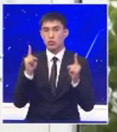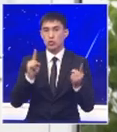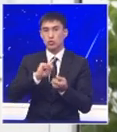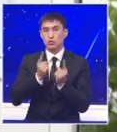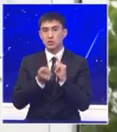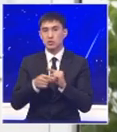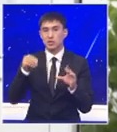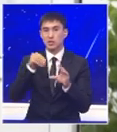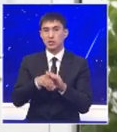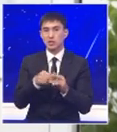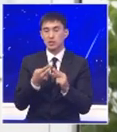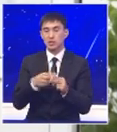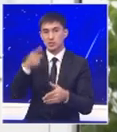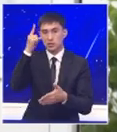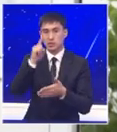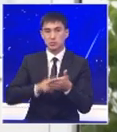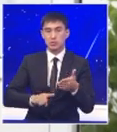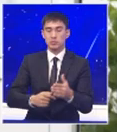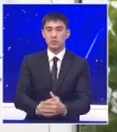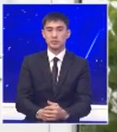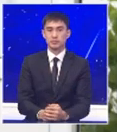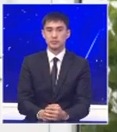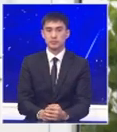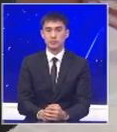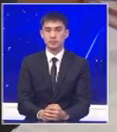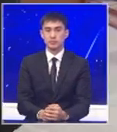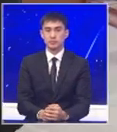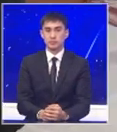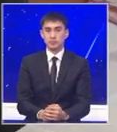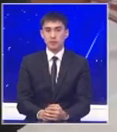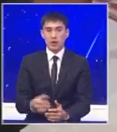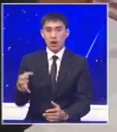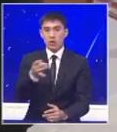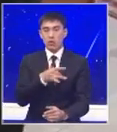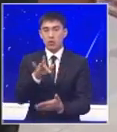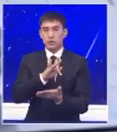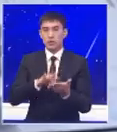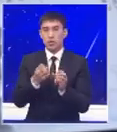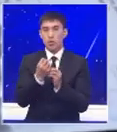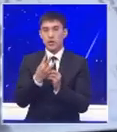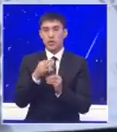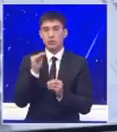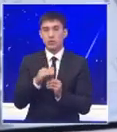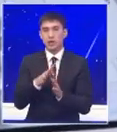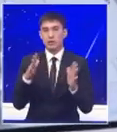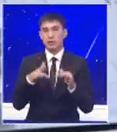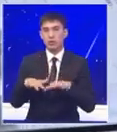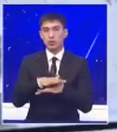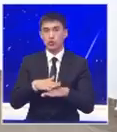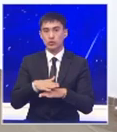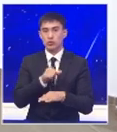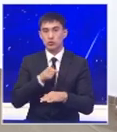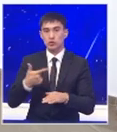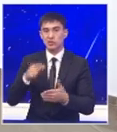үлкен өзгерістер енеді деген сенімдемін. Аудан орталығында 12,5 мыңнан астам тұрғын азаматтық